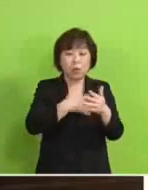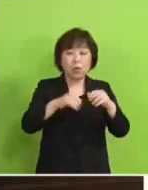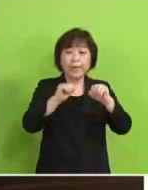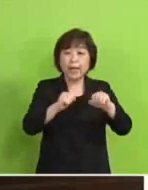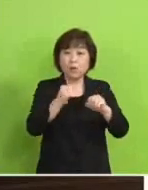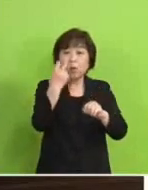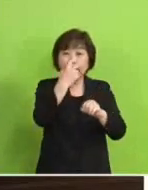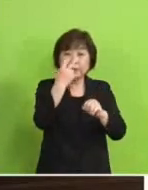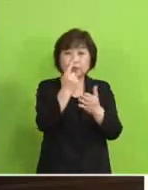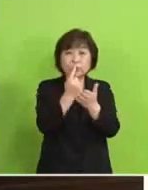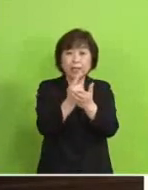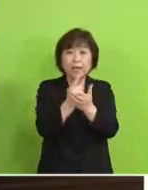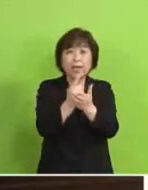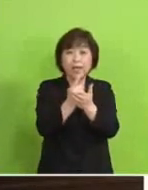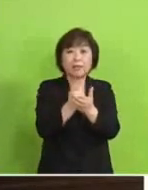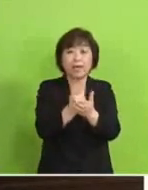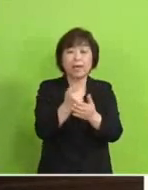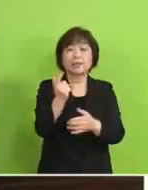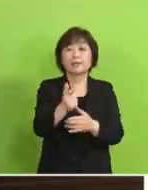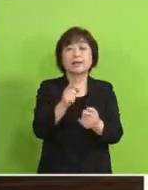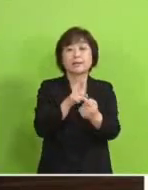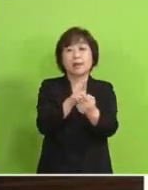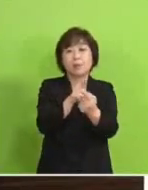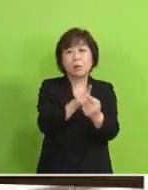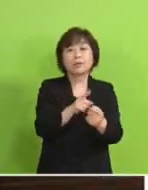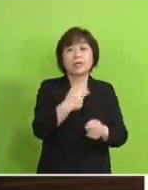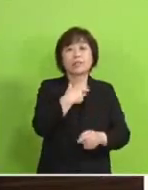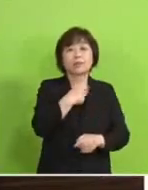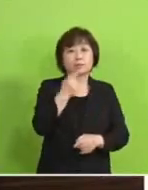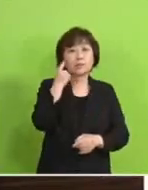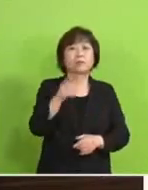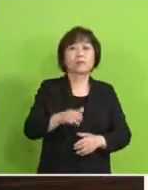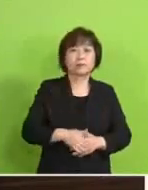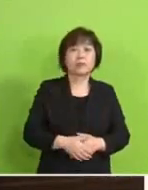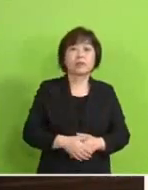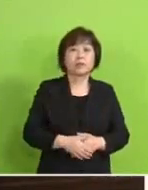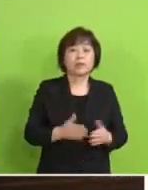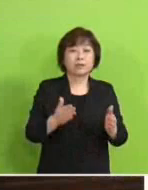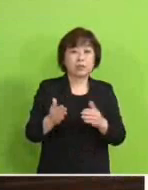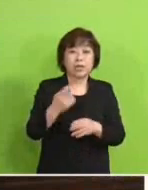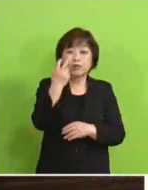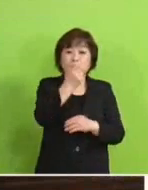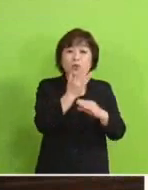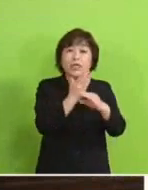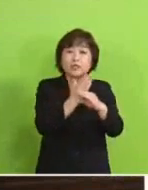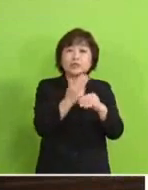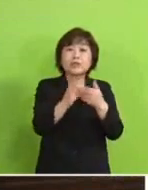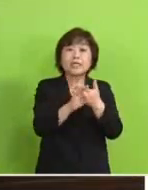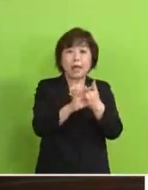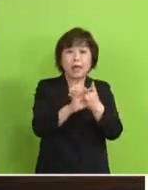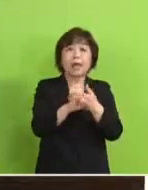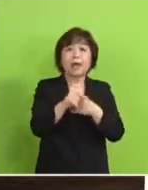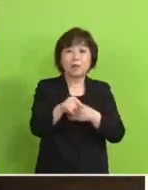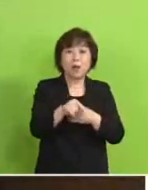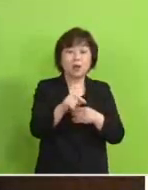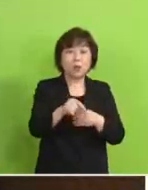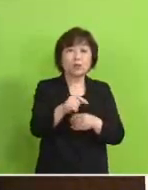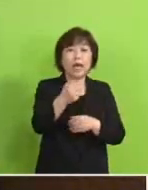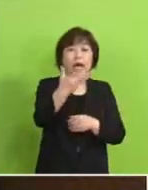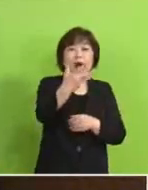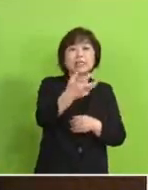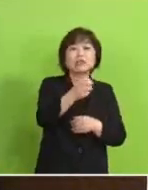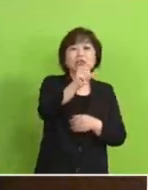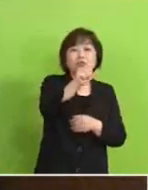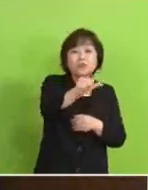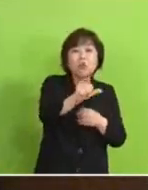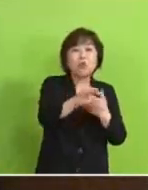康観察のみということで、しっかりと対応してまいります。次に調査中事例が、ここに85事